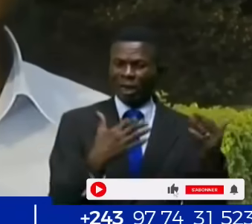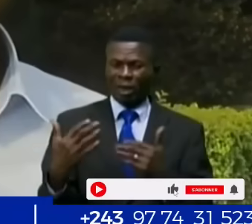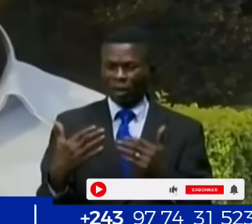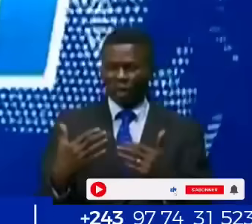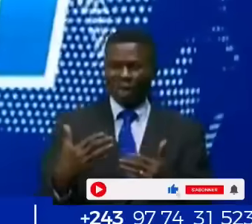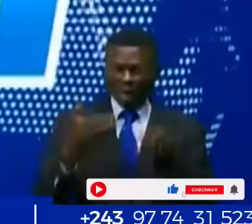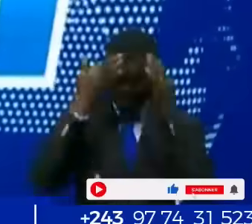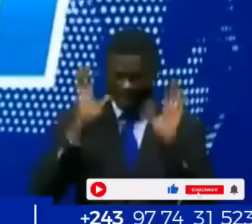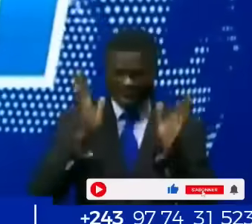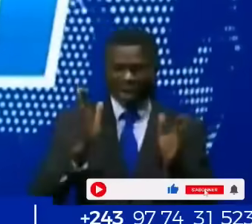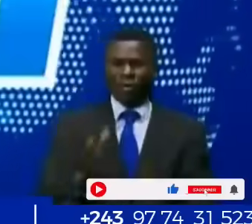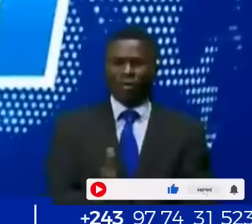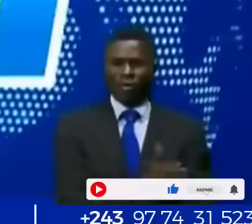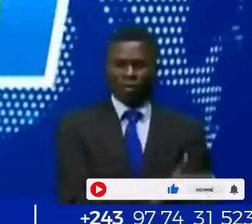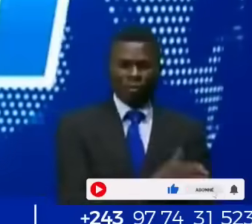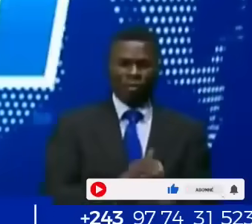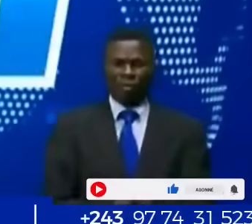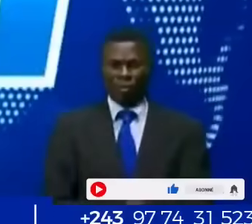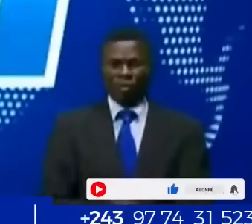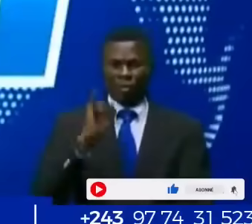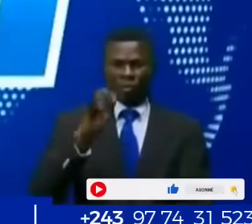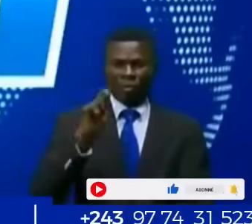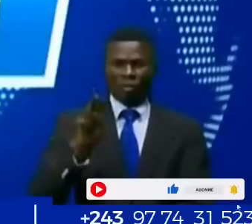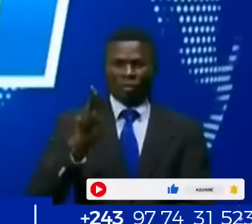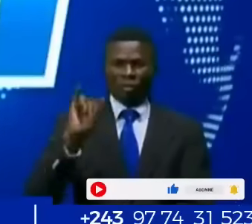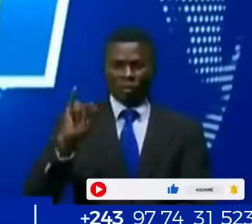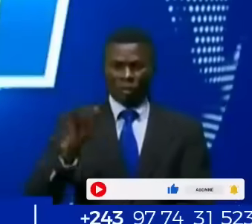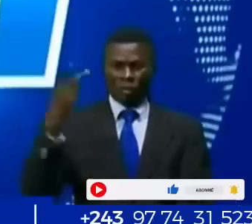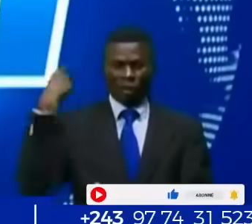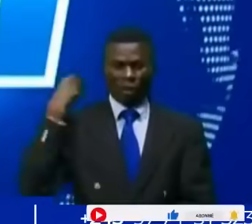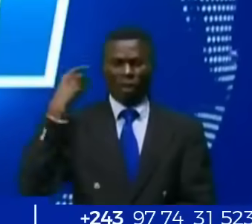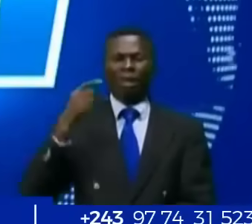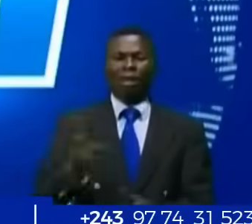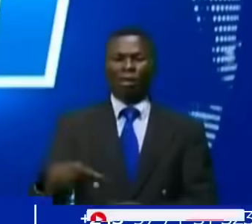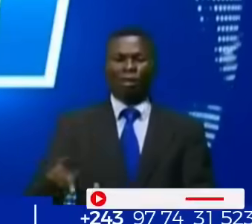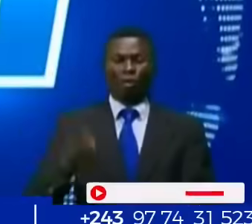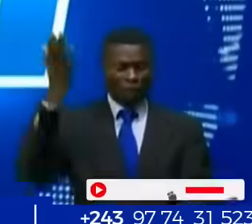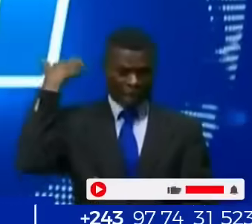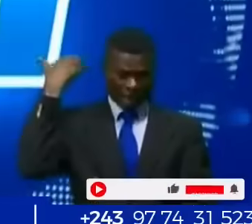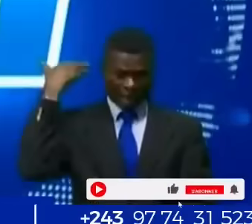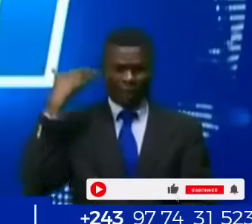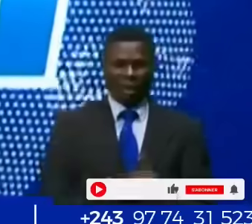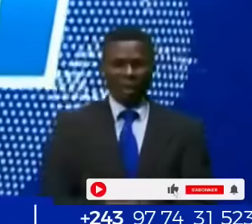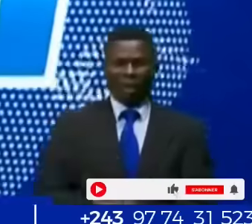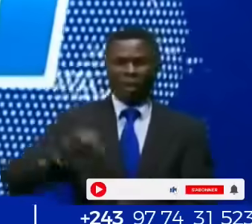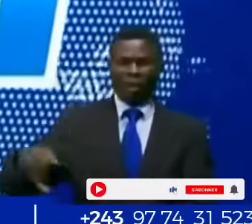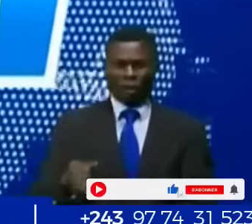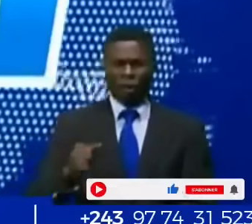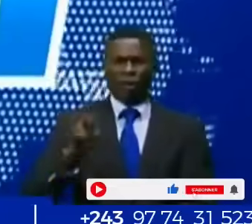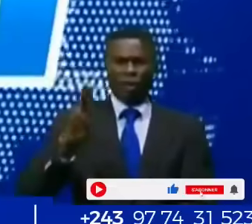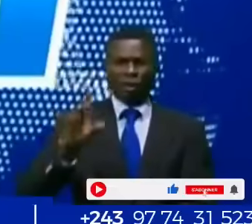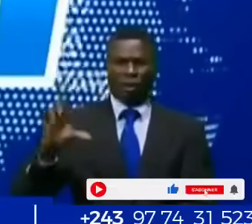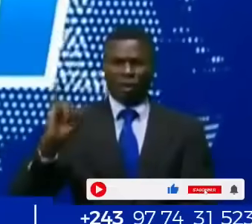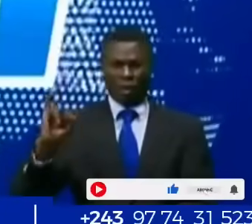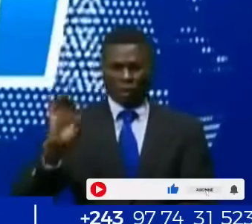insensée. En Ituri, la députée provinciale honoraire Julie Adabaï Machosi prône l'unité